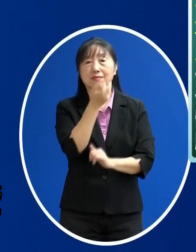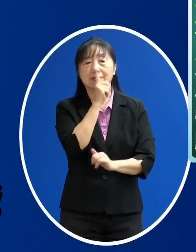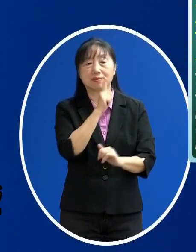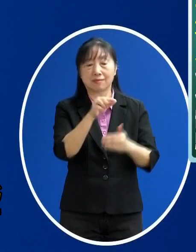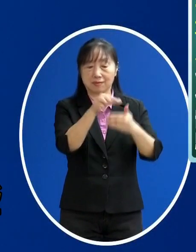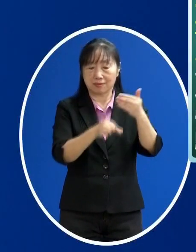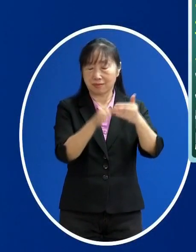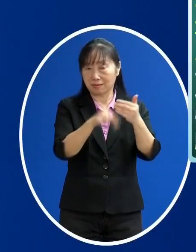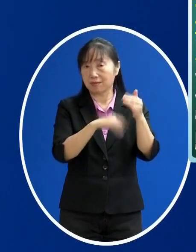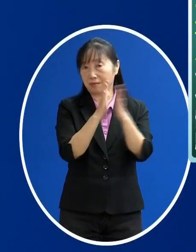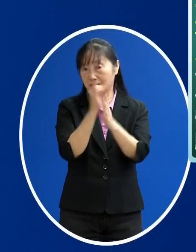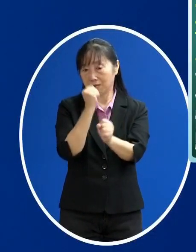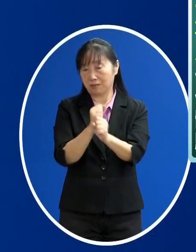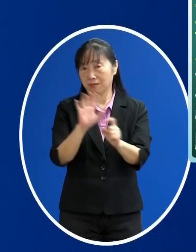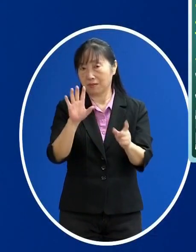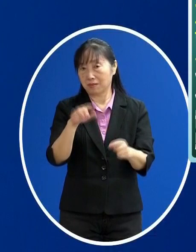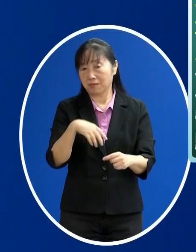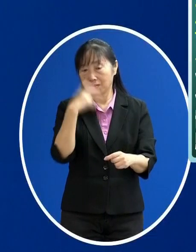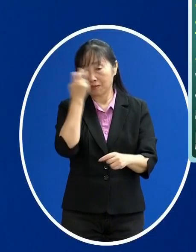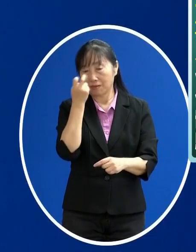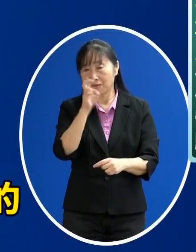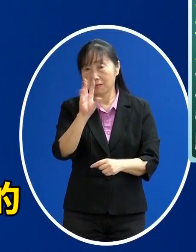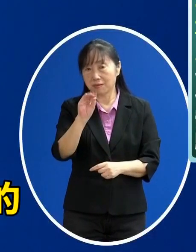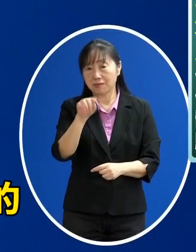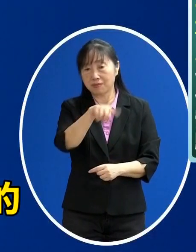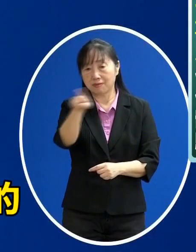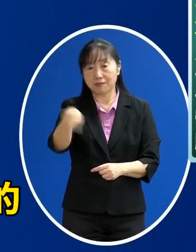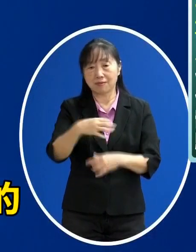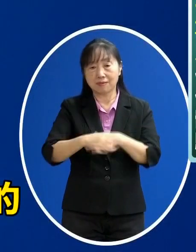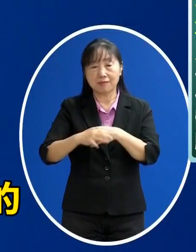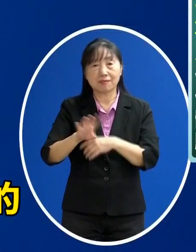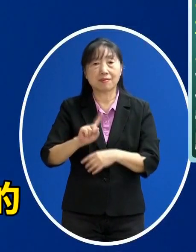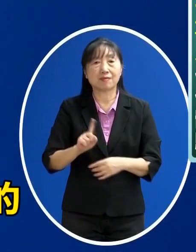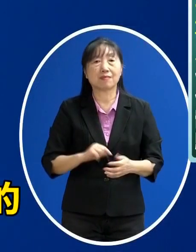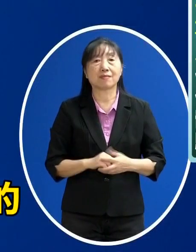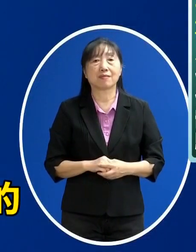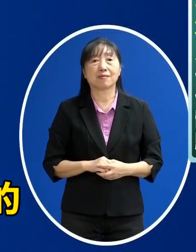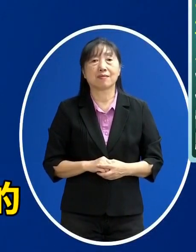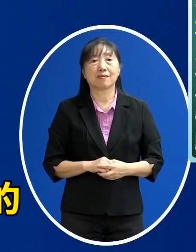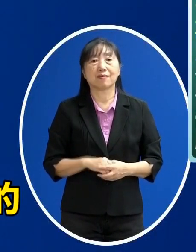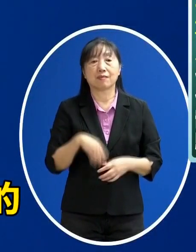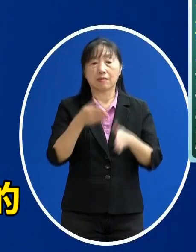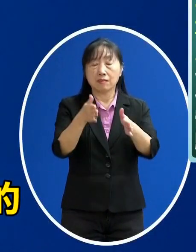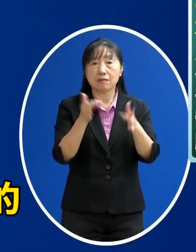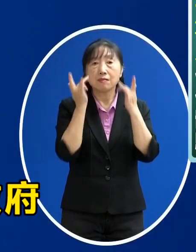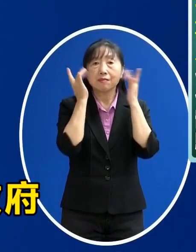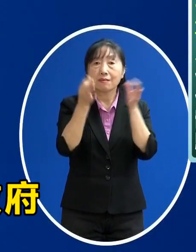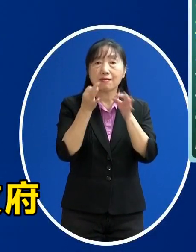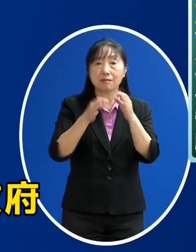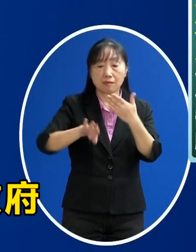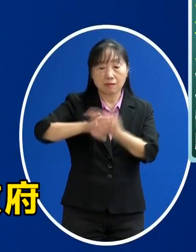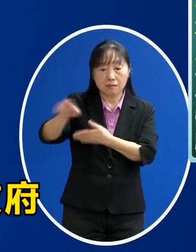定的这些管制的一个措施。那另外对于这个市场外的